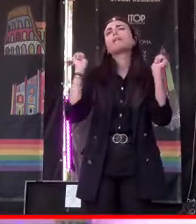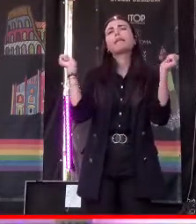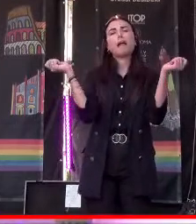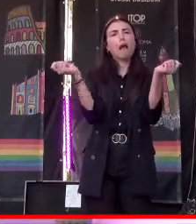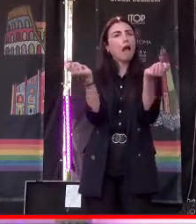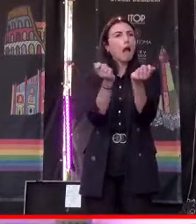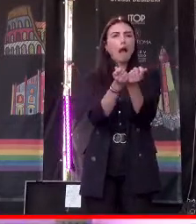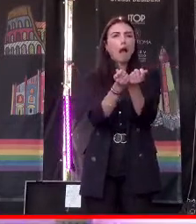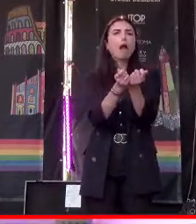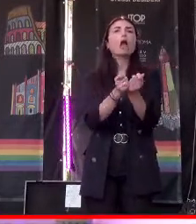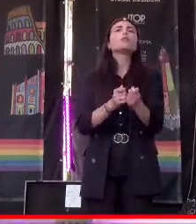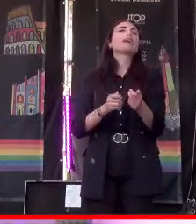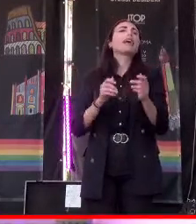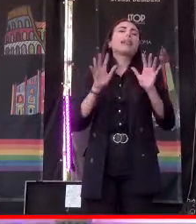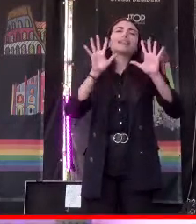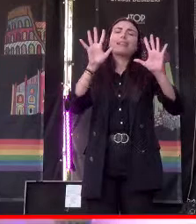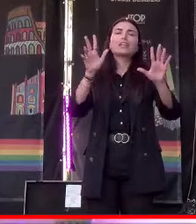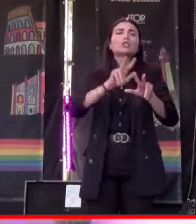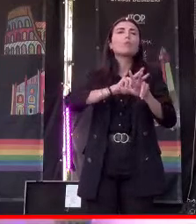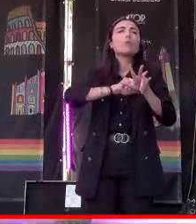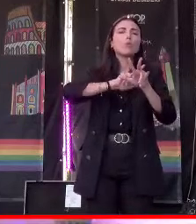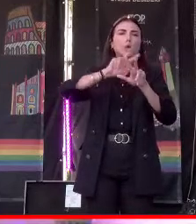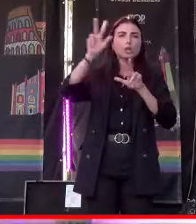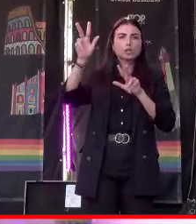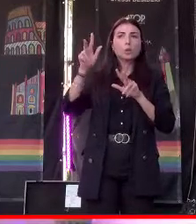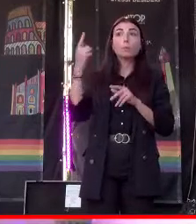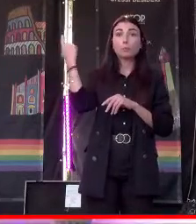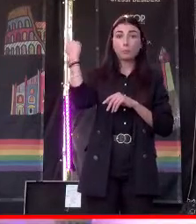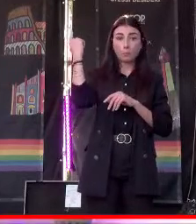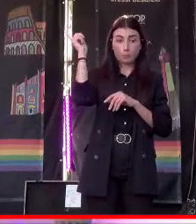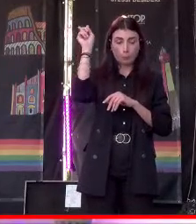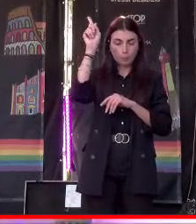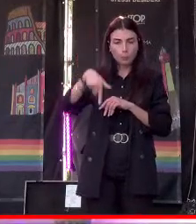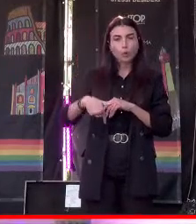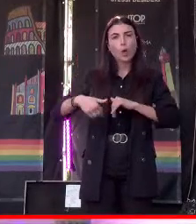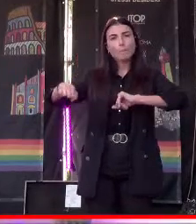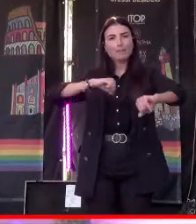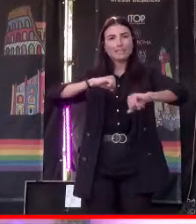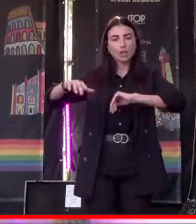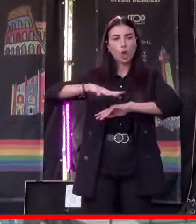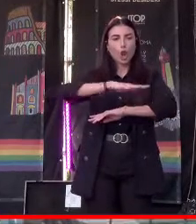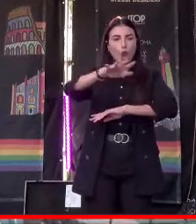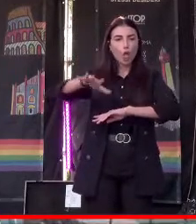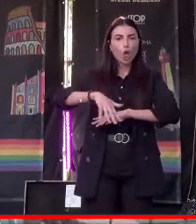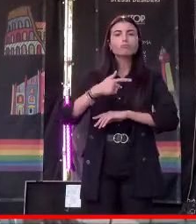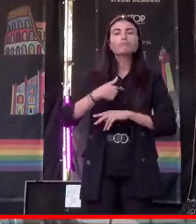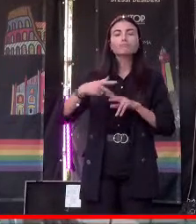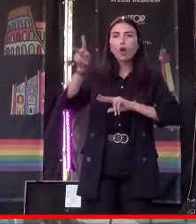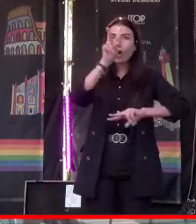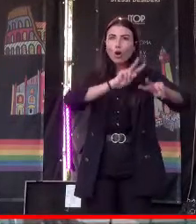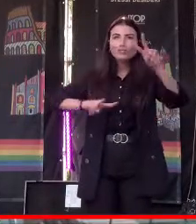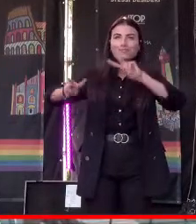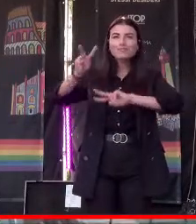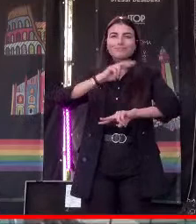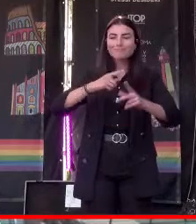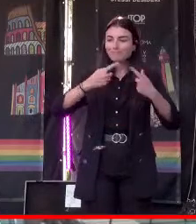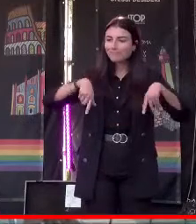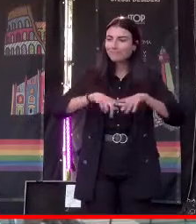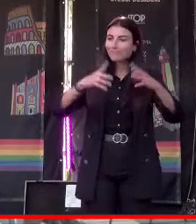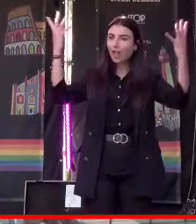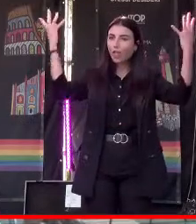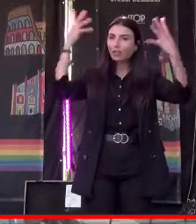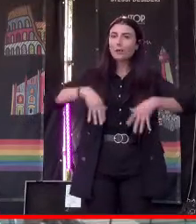quindi del 10° municipio, e anche gli amministratori locali. Quindi li ho cercati, abbiamo organizzato